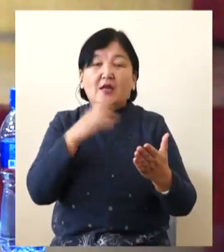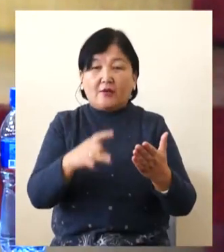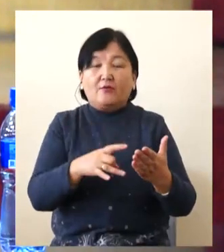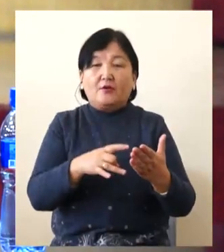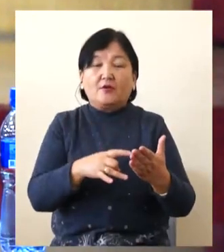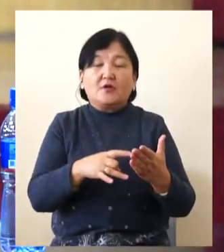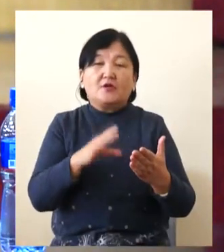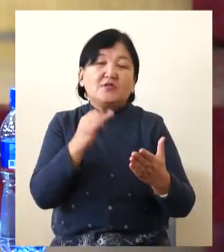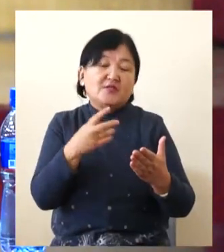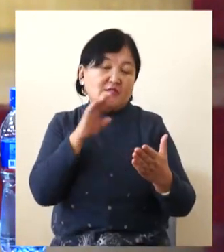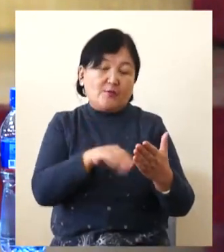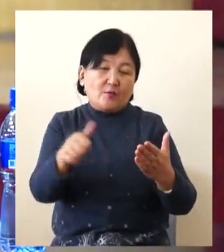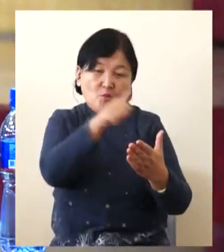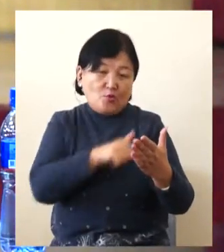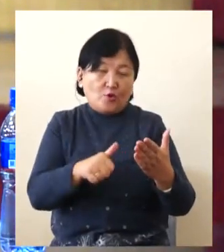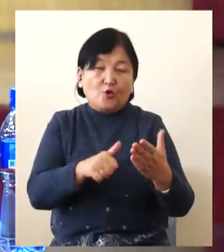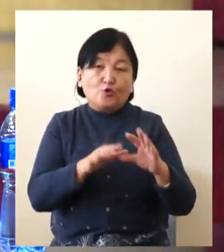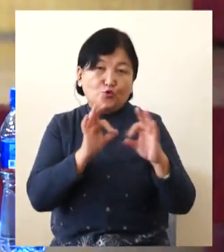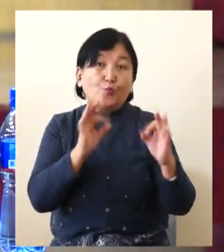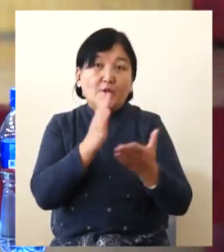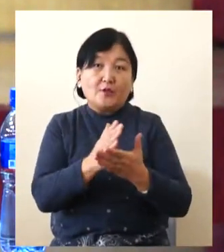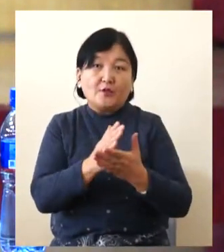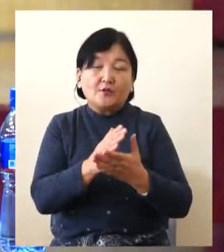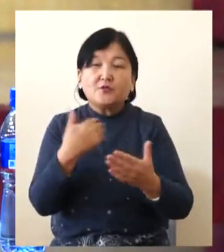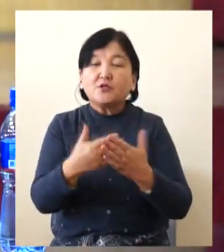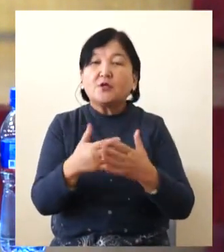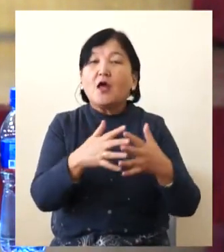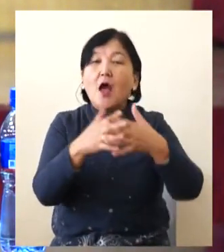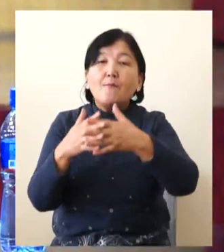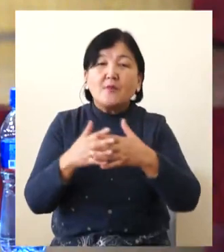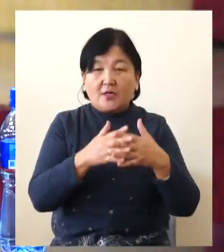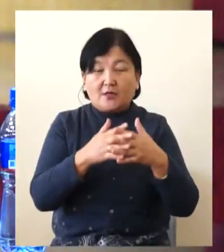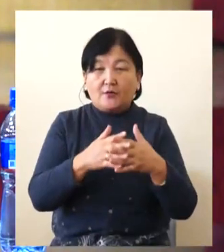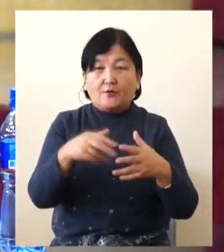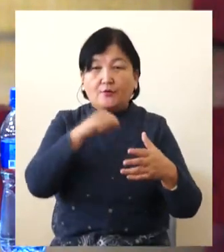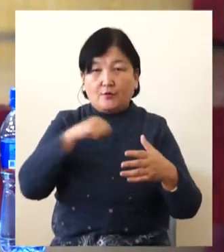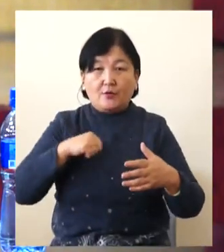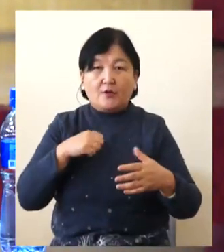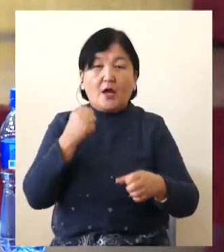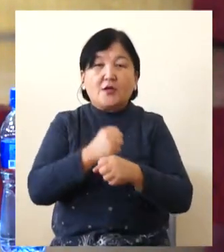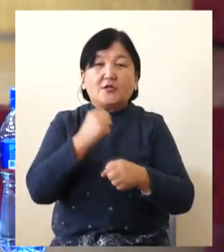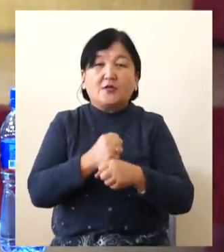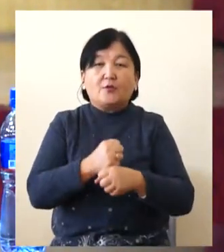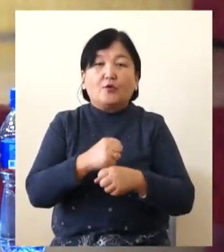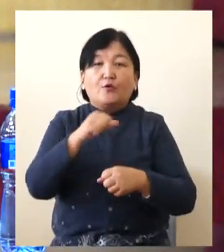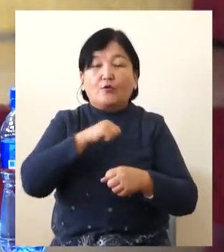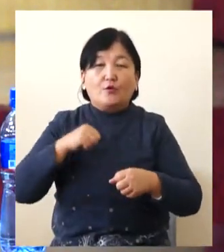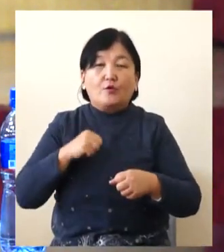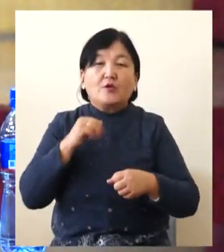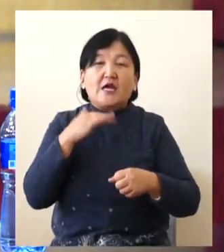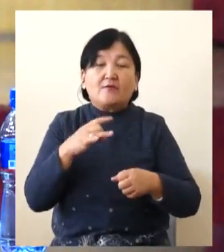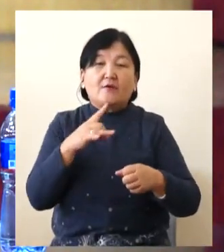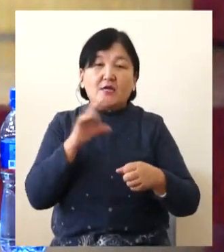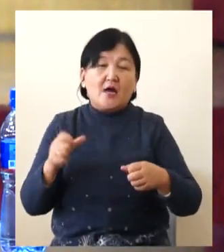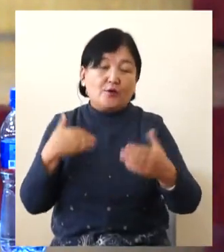байхгүй. Яг хүн болгон татвараа жишээл Америкт нөгөө ажилтан өөрийнхөө татварыг өөрөө төлдөг. Манай нөгөө компани төлж байгаа ш